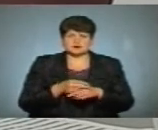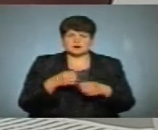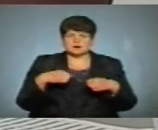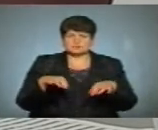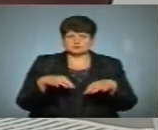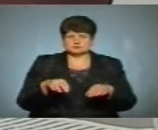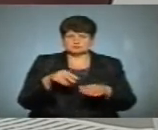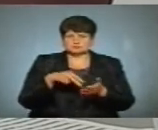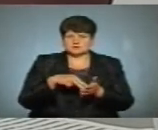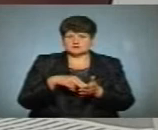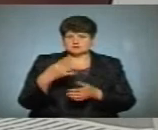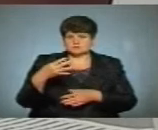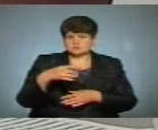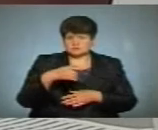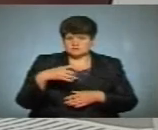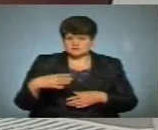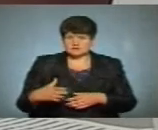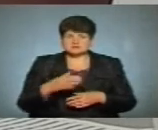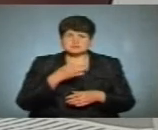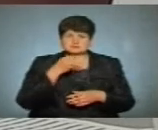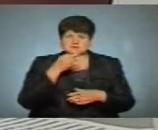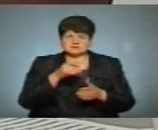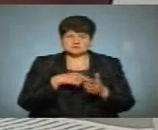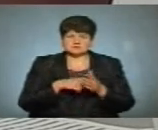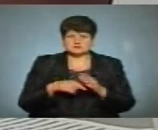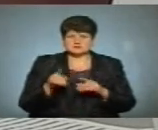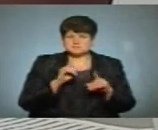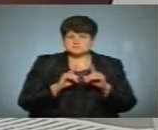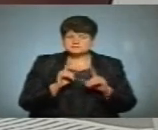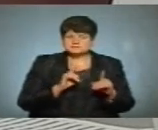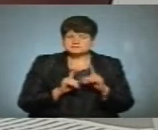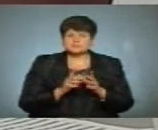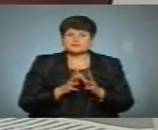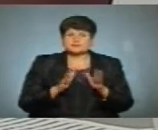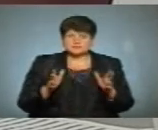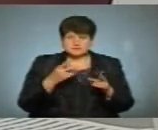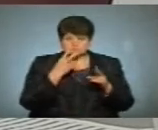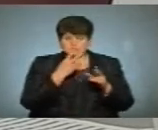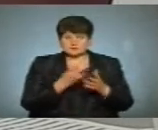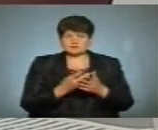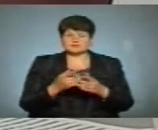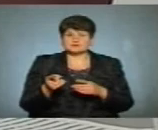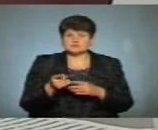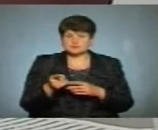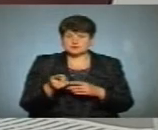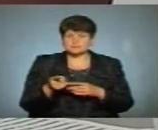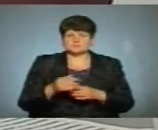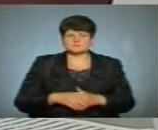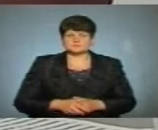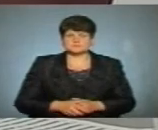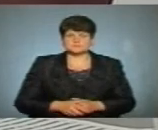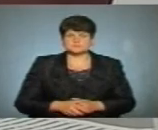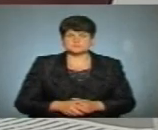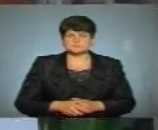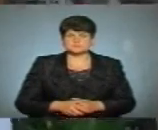повідомив начальник міського управління благоустрою та екології Тернополя Олег Соколовський. Більше про наслідки негоди у Тернополі Ірина Терлюк